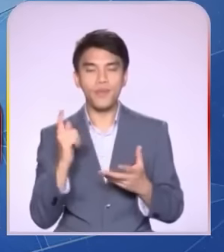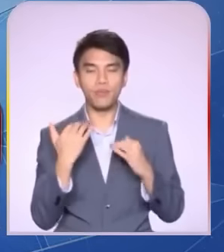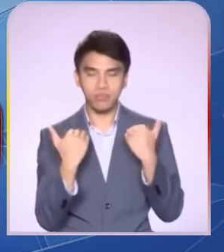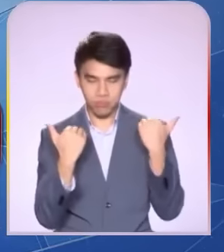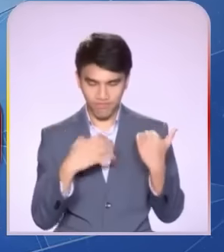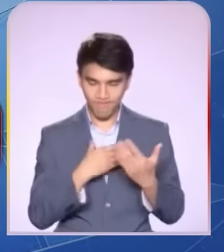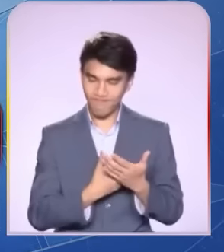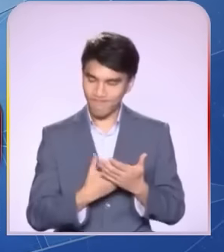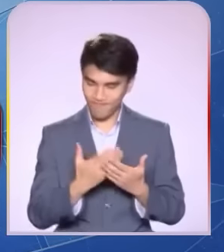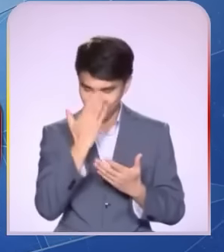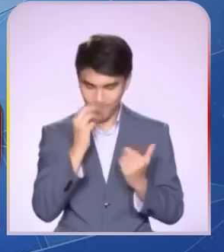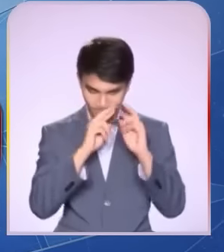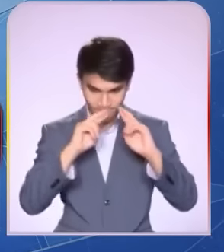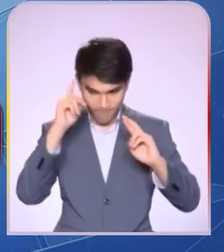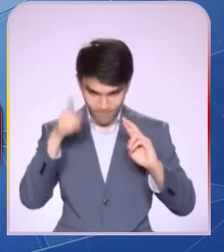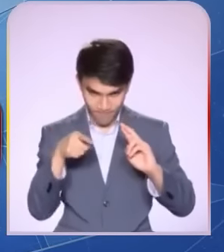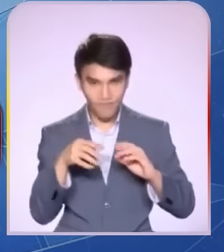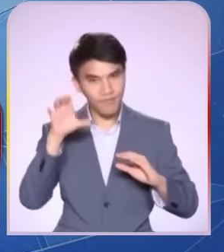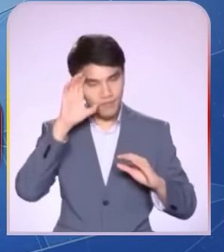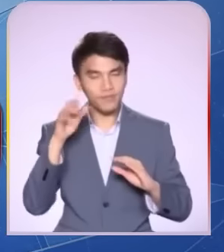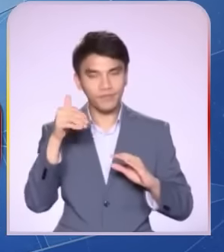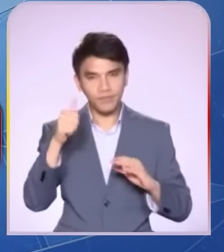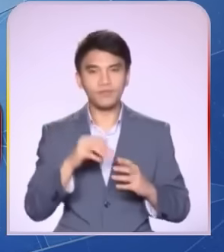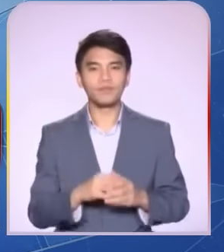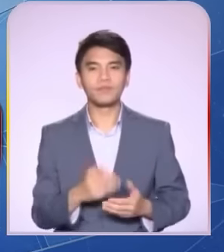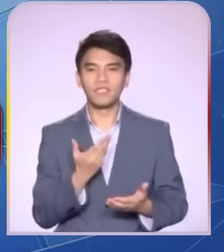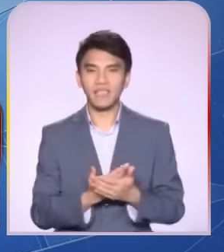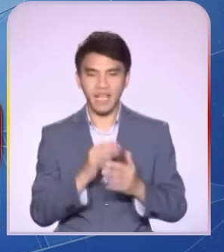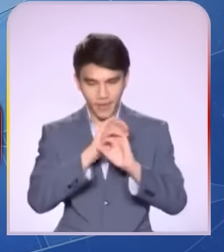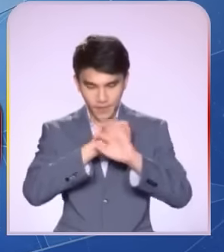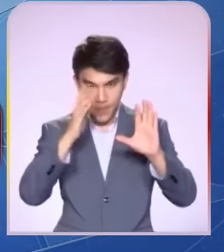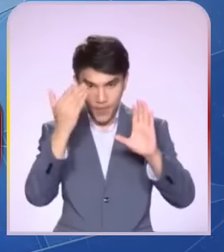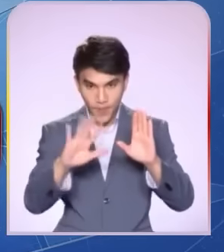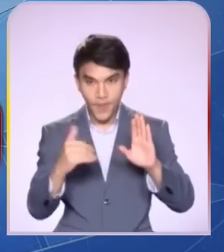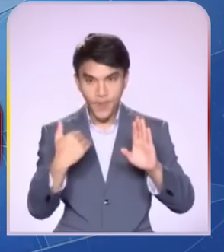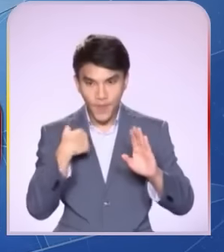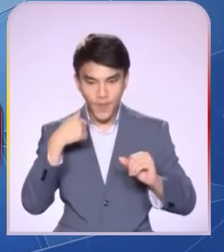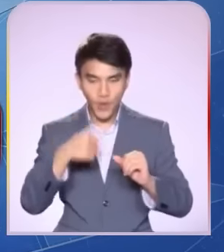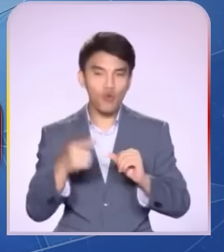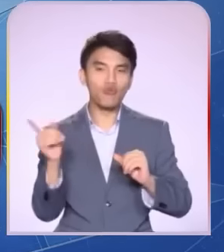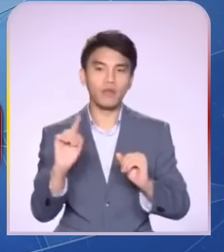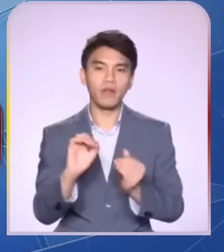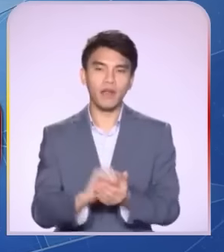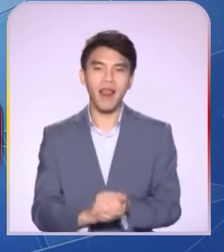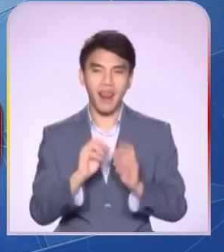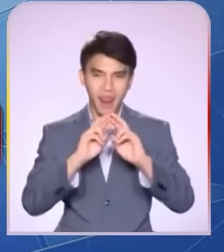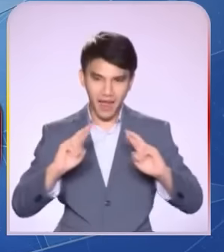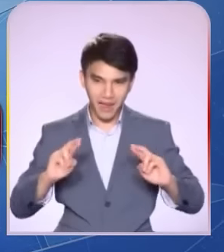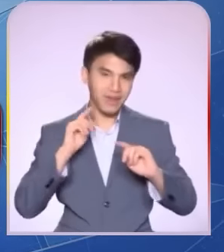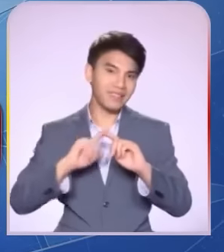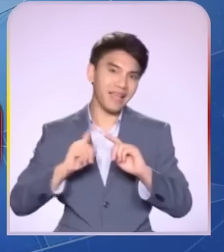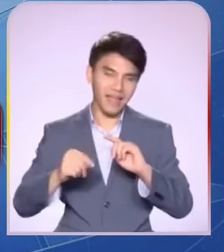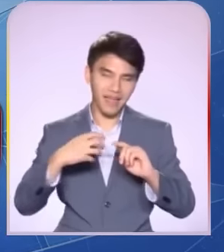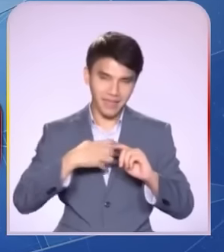อยากให้ซื้อจากหน้าร้านที่มีความน่าเชื่อถือบอกราคาชัดเจนมีที่ตั้งชัดเจนส่วนร้านออนไ